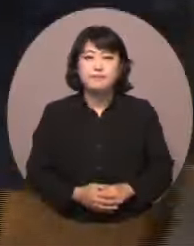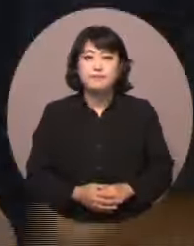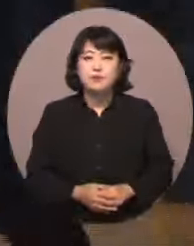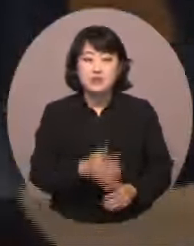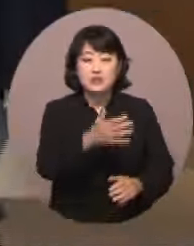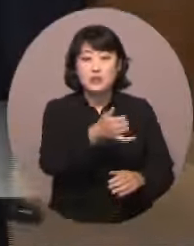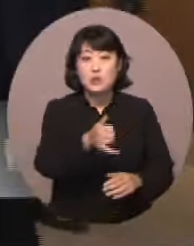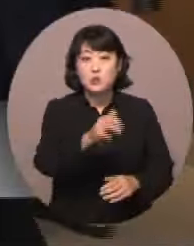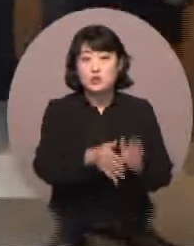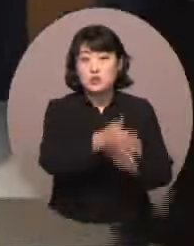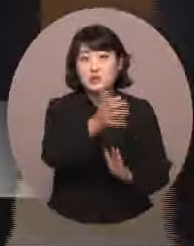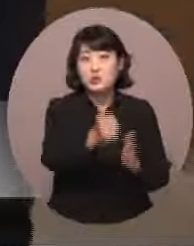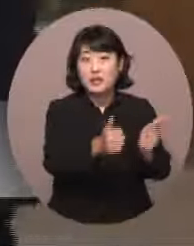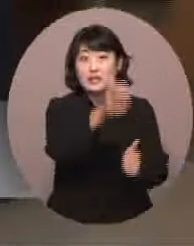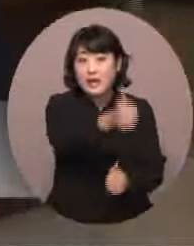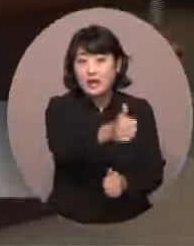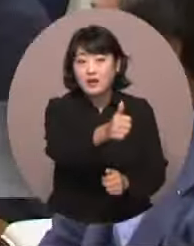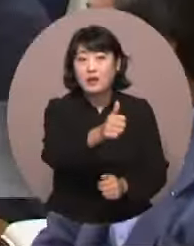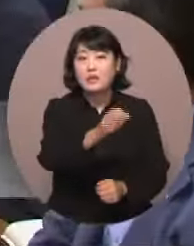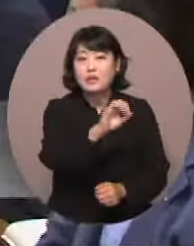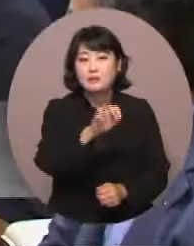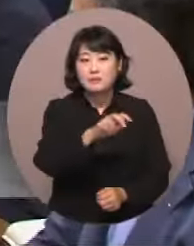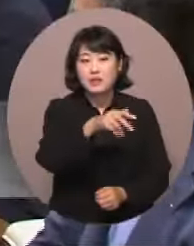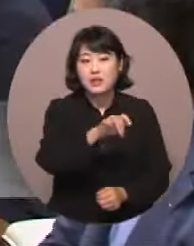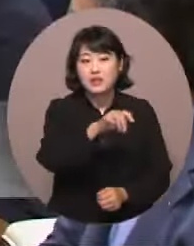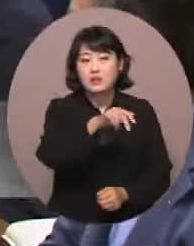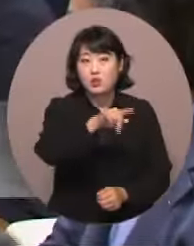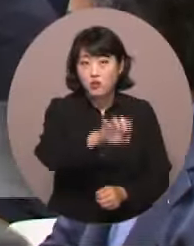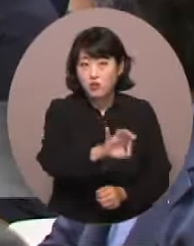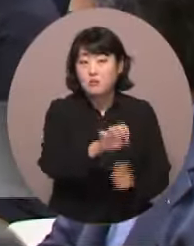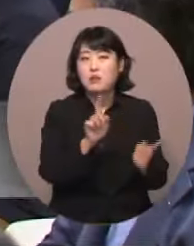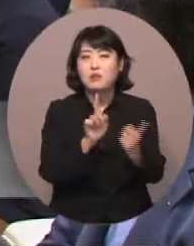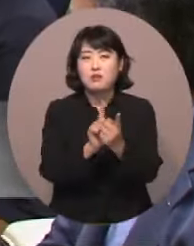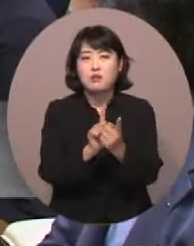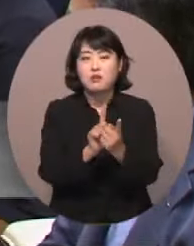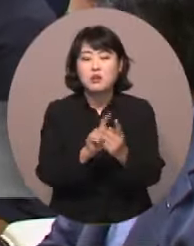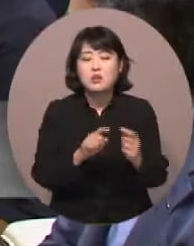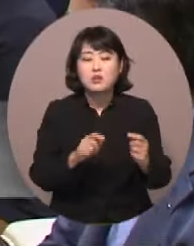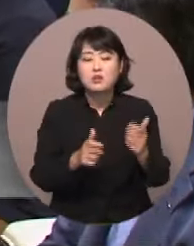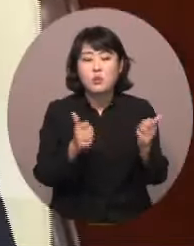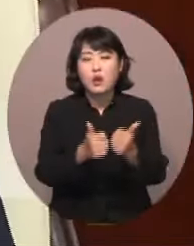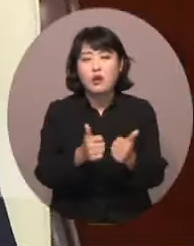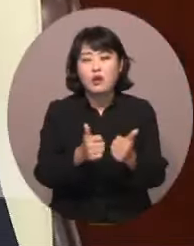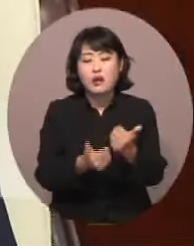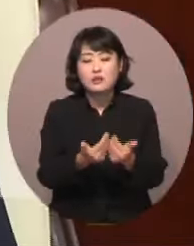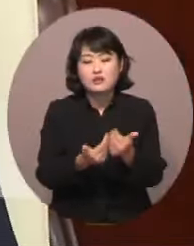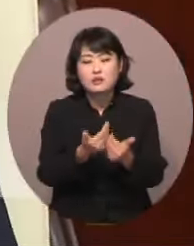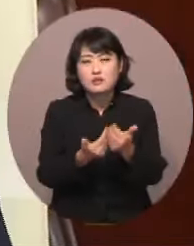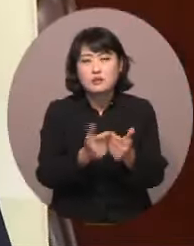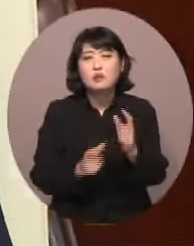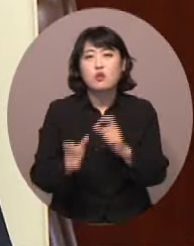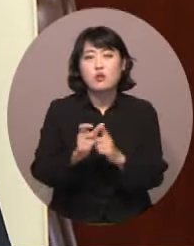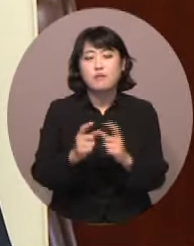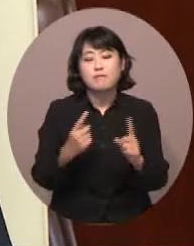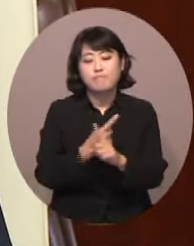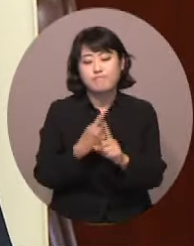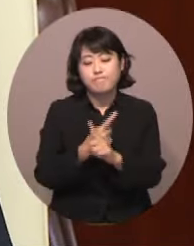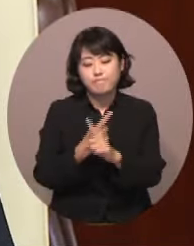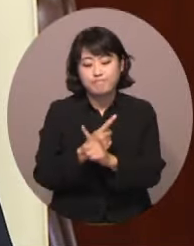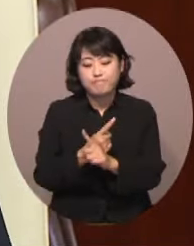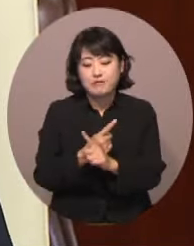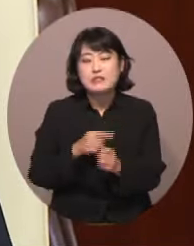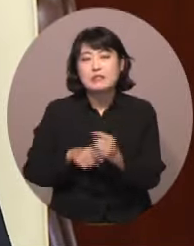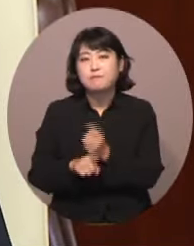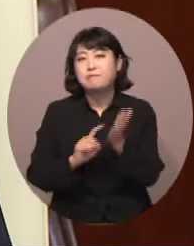반자 과도 만나 단식으로 촉발된 정쟁으로 의회와의 관계가 더 악화된 대해 개선할 뜻도